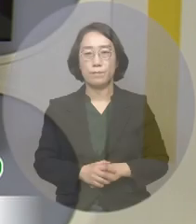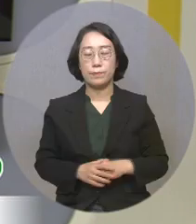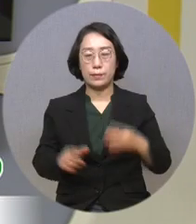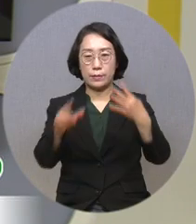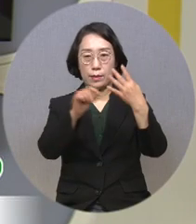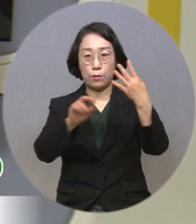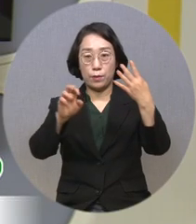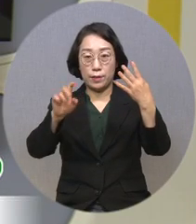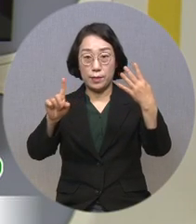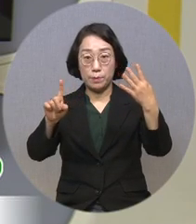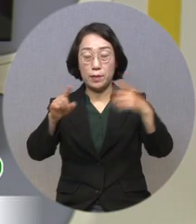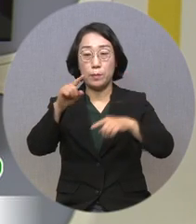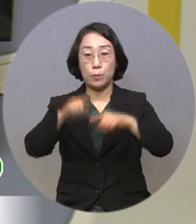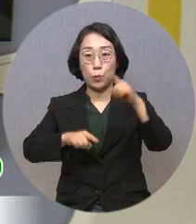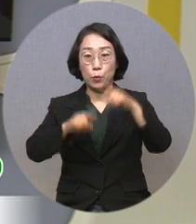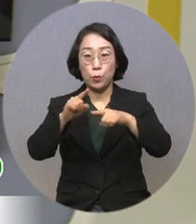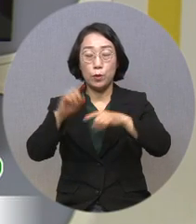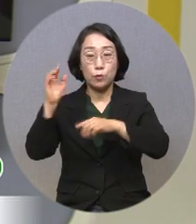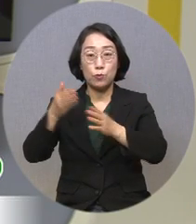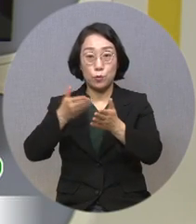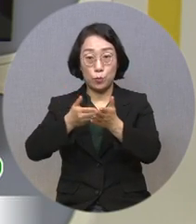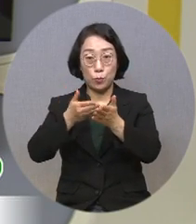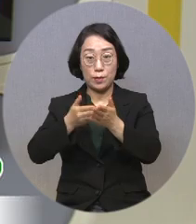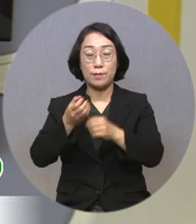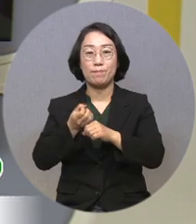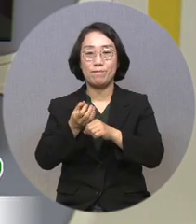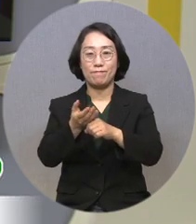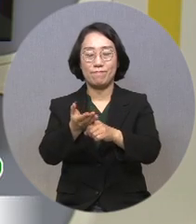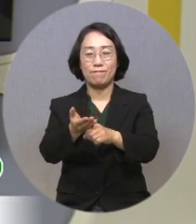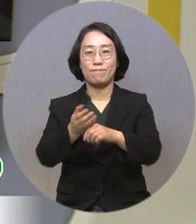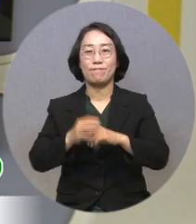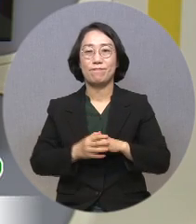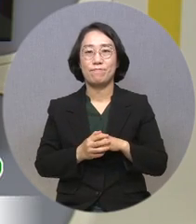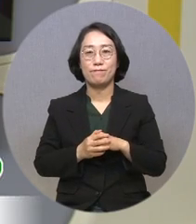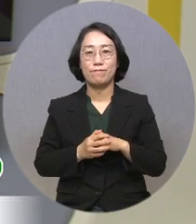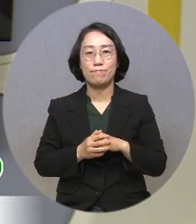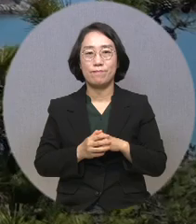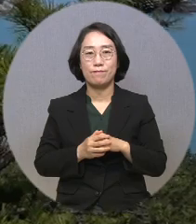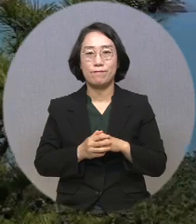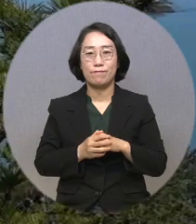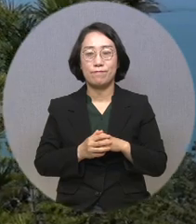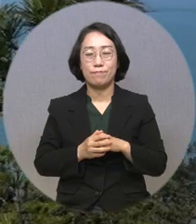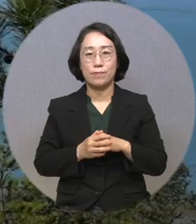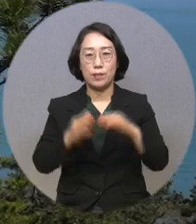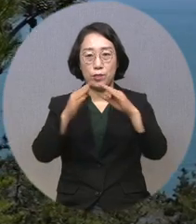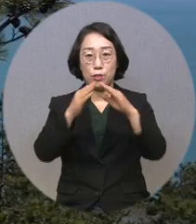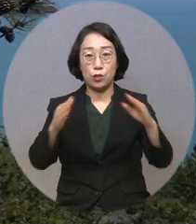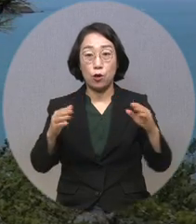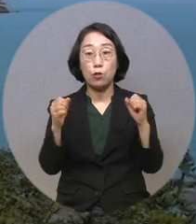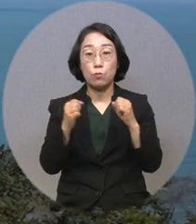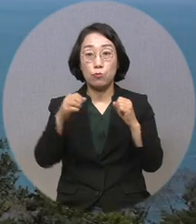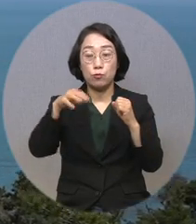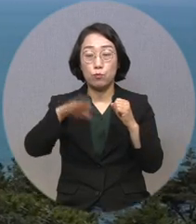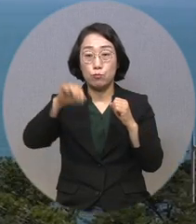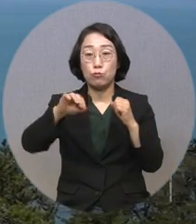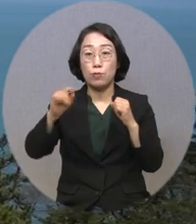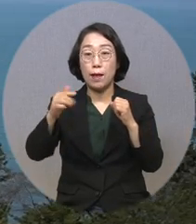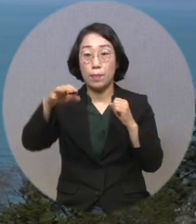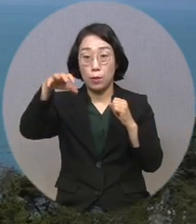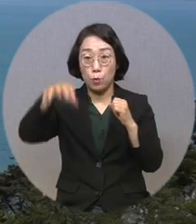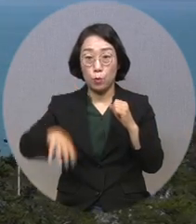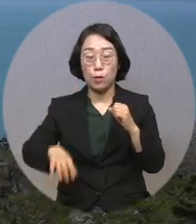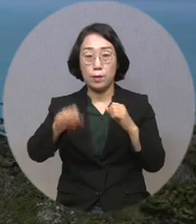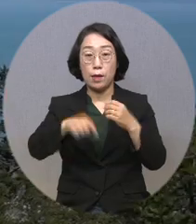4월 21일 목요일 만만한 뉴스는 지역 네트워크 소식으로 함께합니다. 전북 부안군은 지난 4월